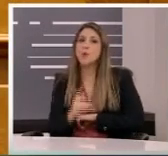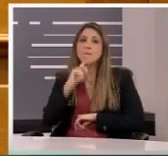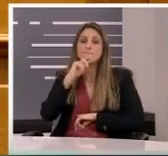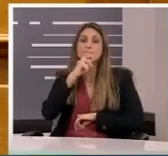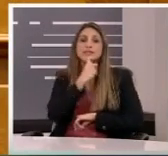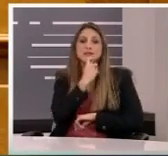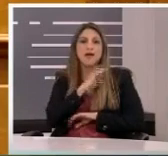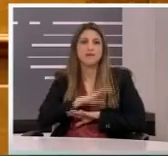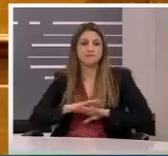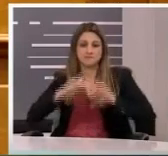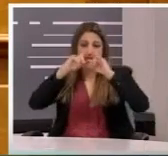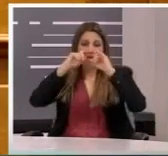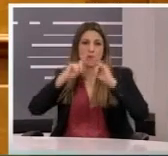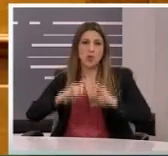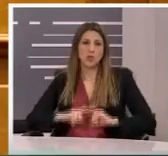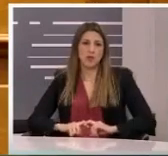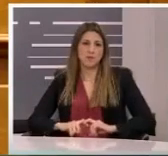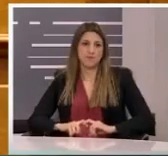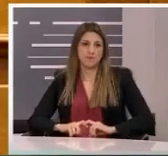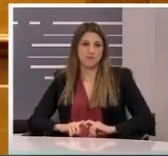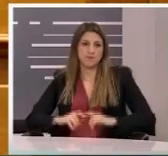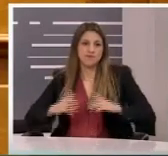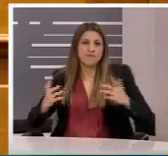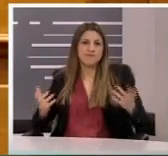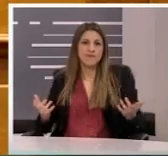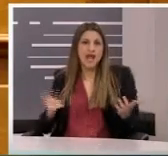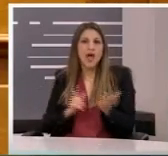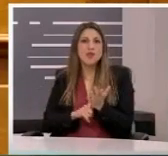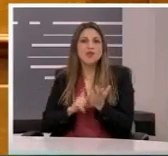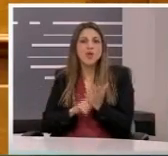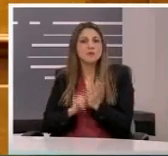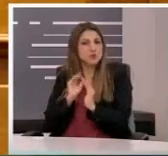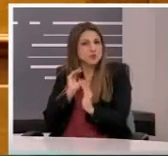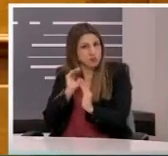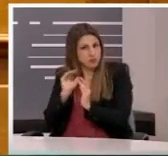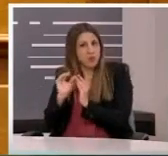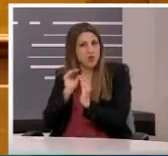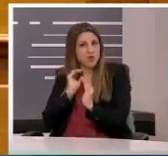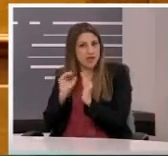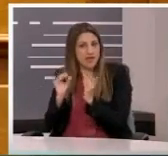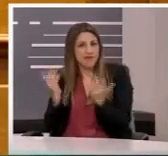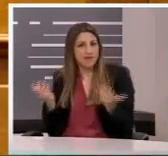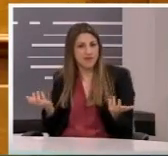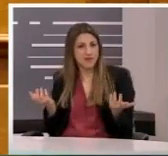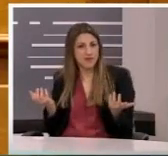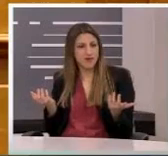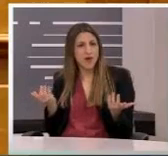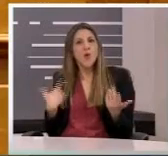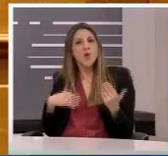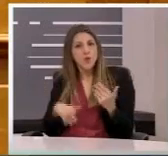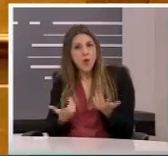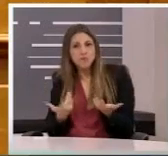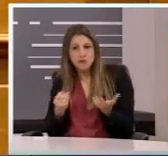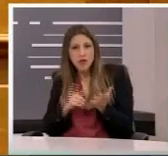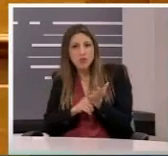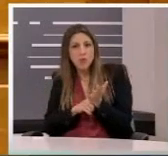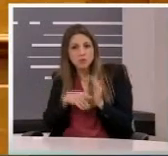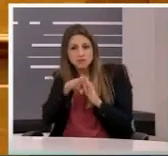μαρτύρων. Δεν σας αρκούν λοιπόν οι δικονομικές ασφαλιστικές δικλείδες που σας προσφέρει το ίδιο το ποινικό μας σύστημα, το οποίο